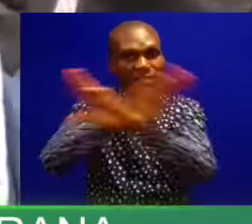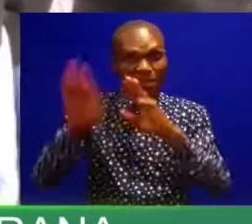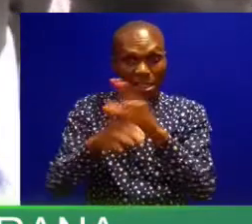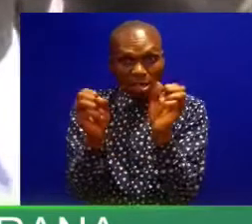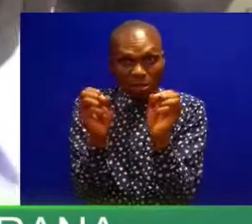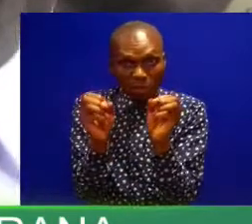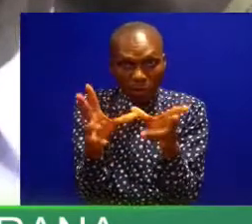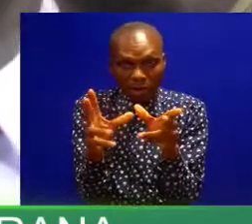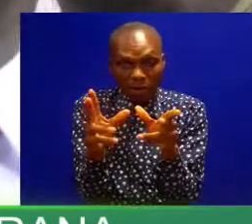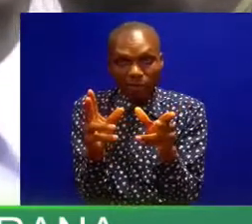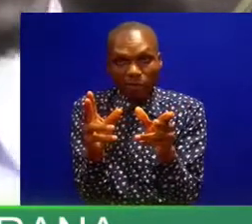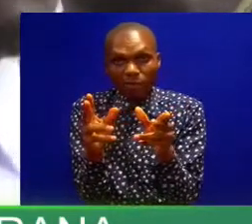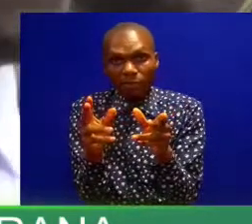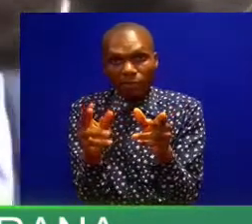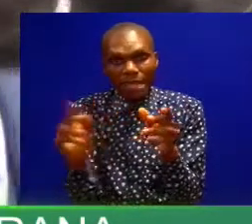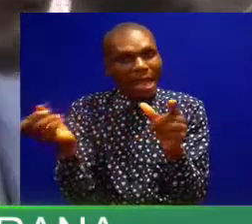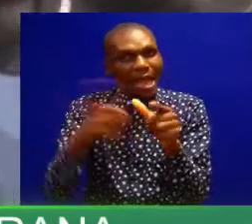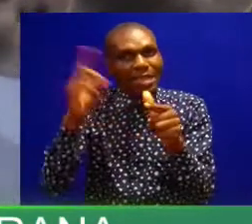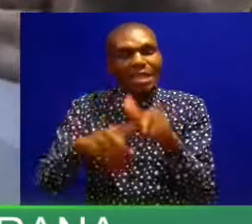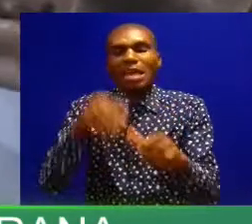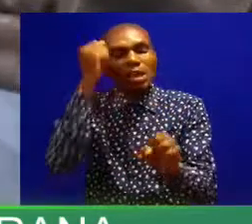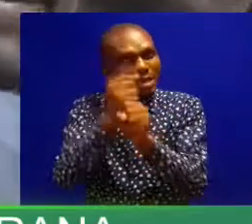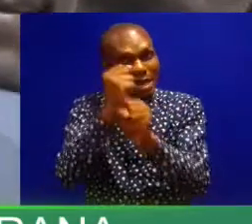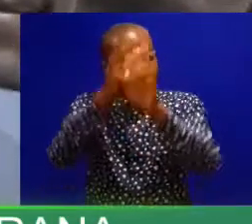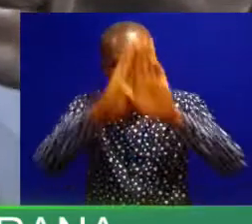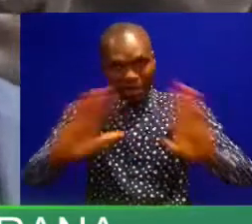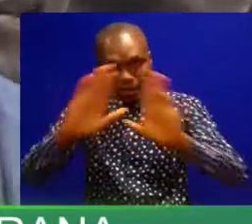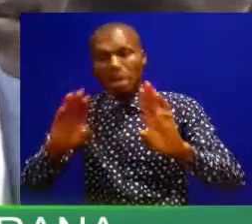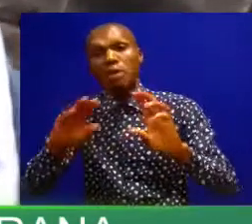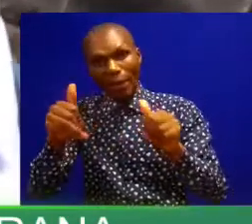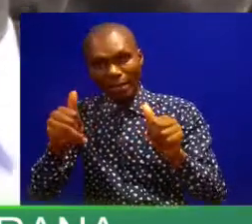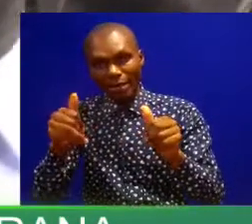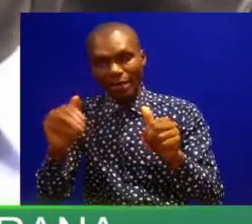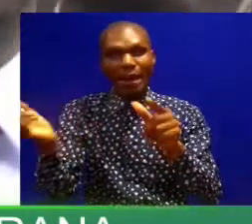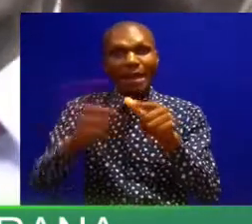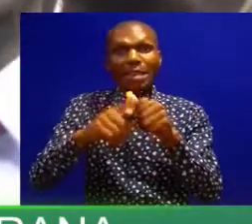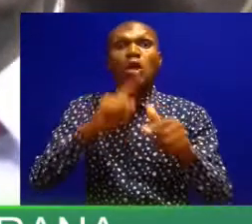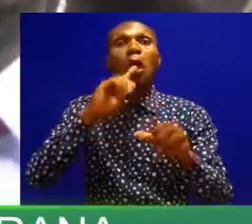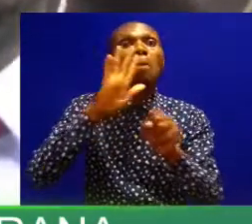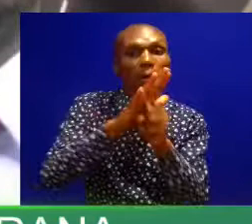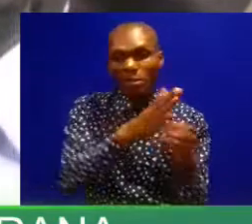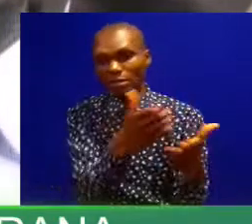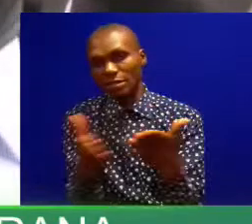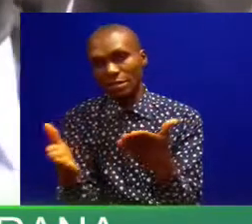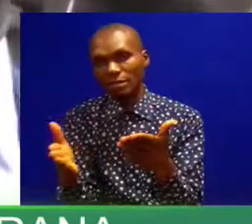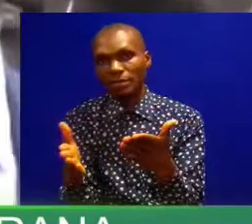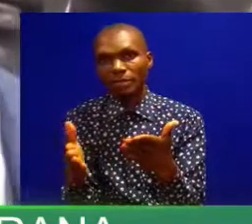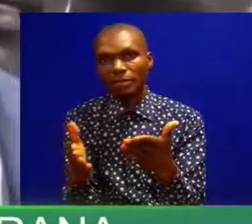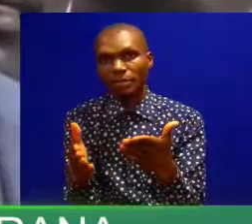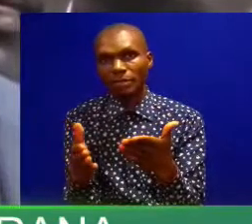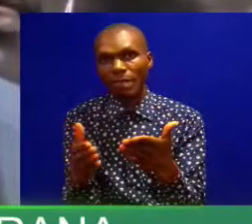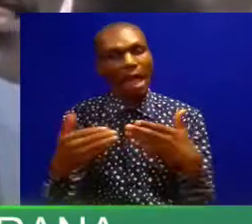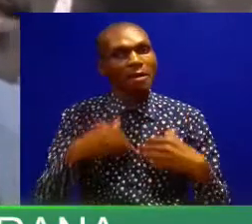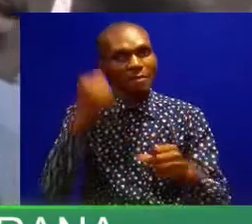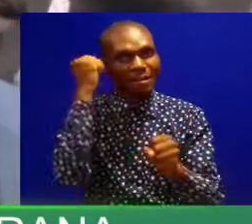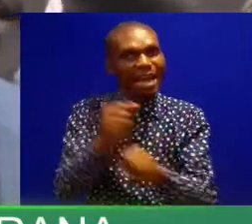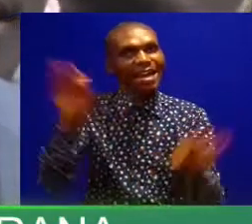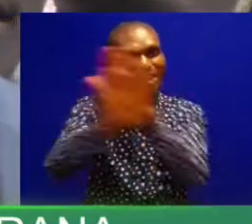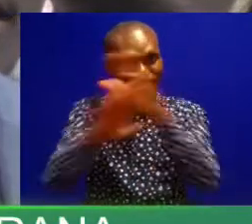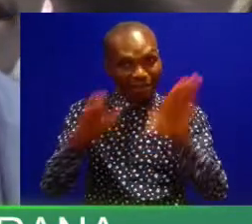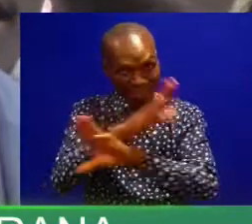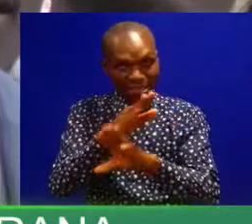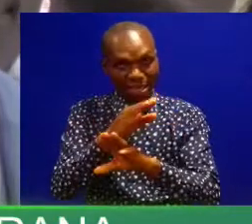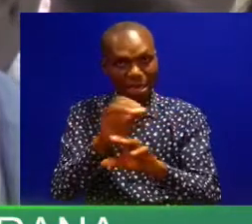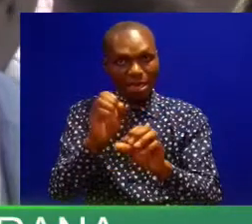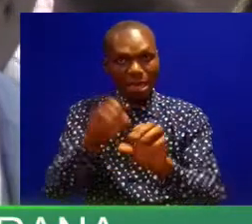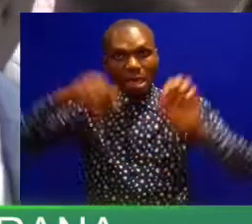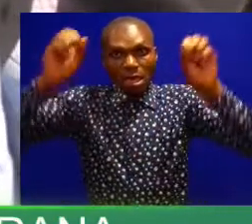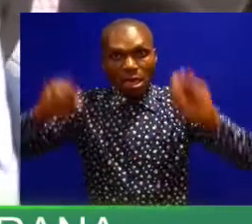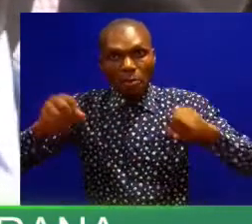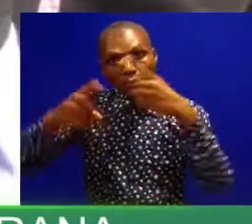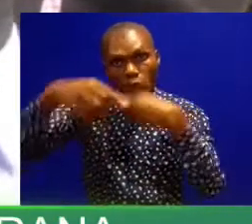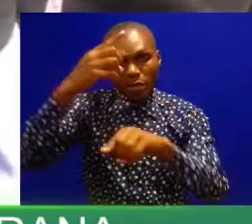kutuwezesha